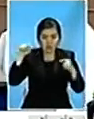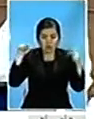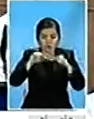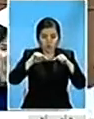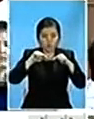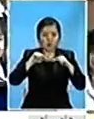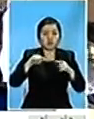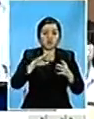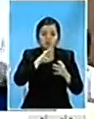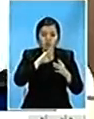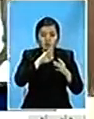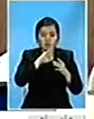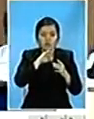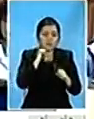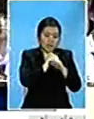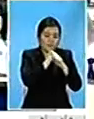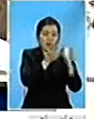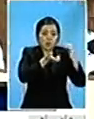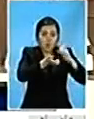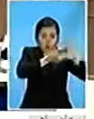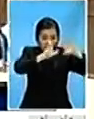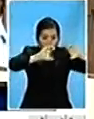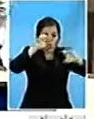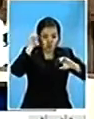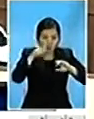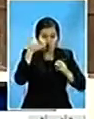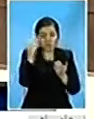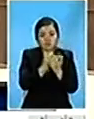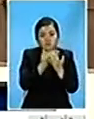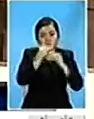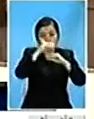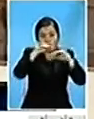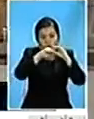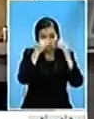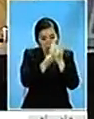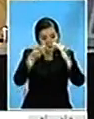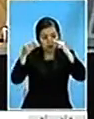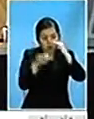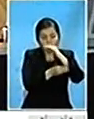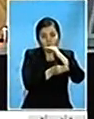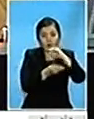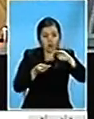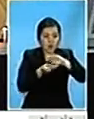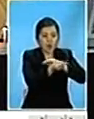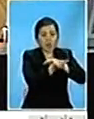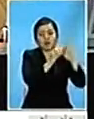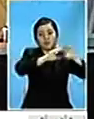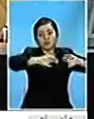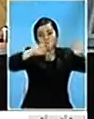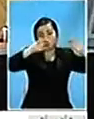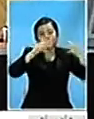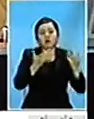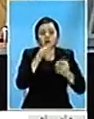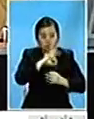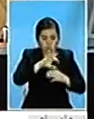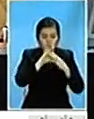ใต้โต๊ะและอัตราเฉลี่ยณปัจจุบันสูงถึง 30-35% นี่คือสิ่งที่พวกผมเป็นห่วงมากยิ่